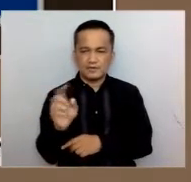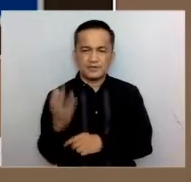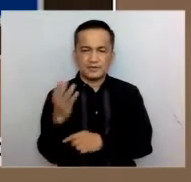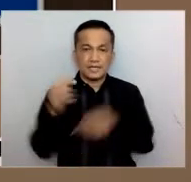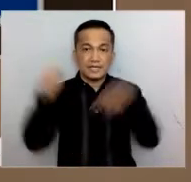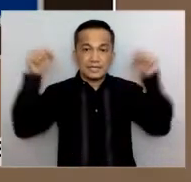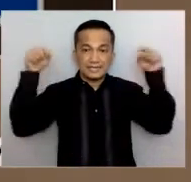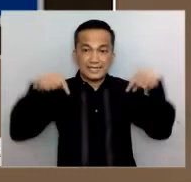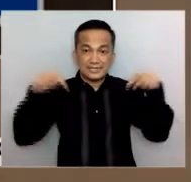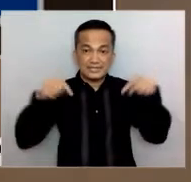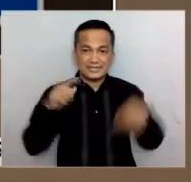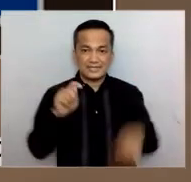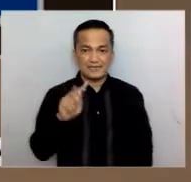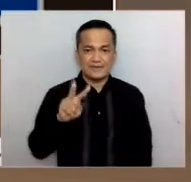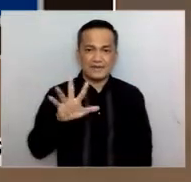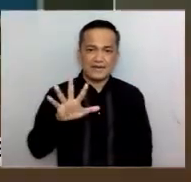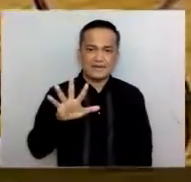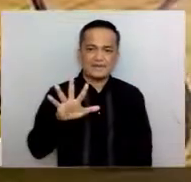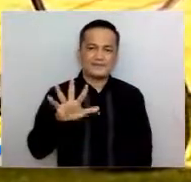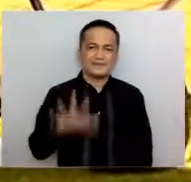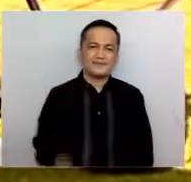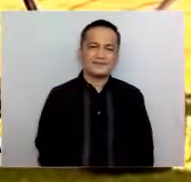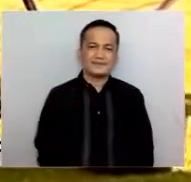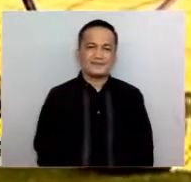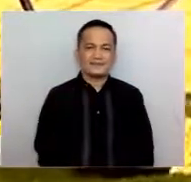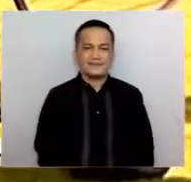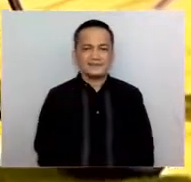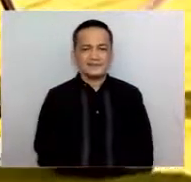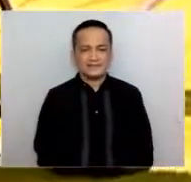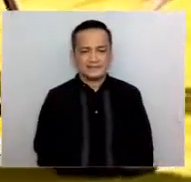lang sa TV5.